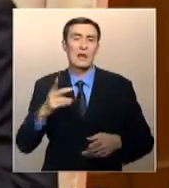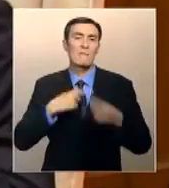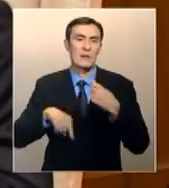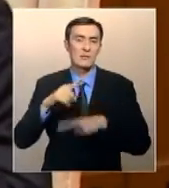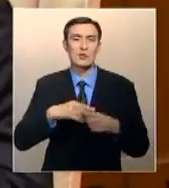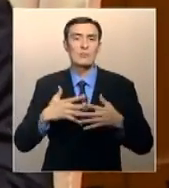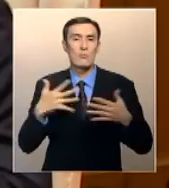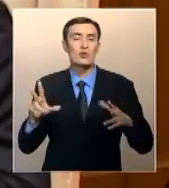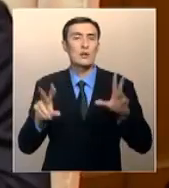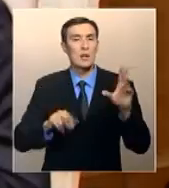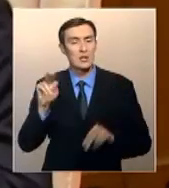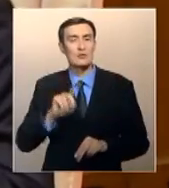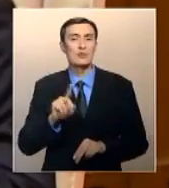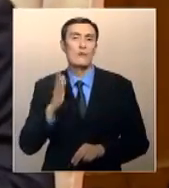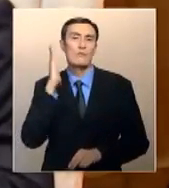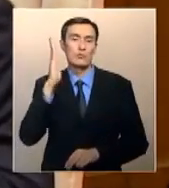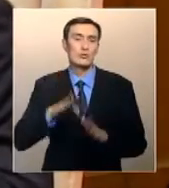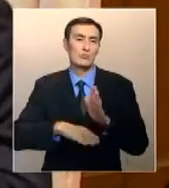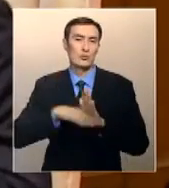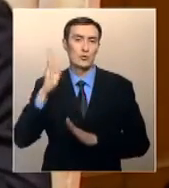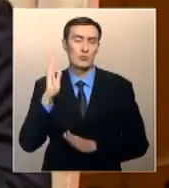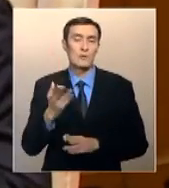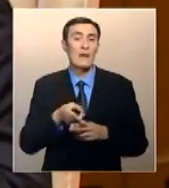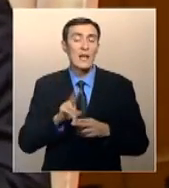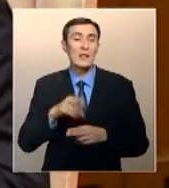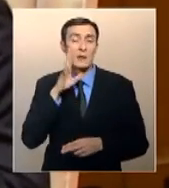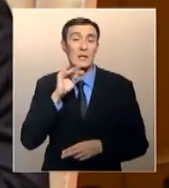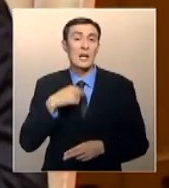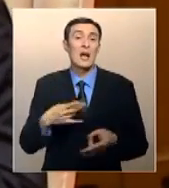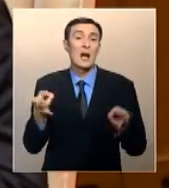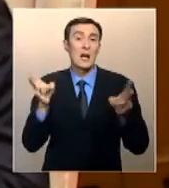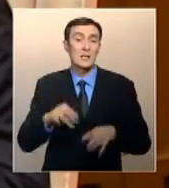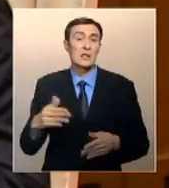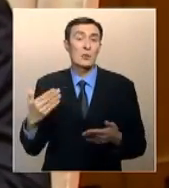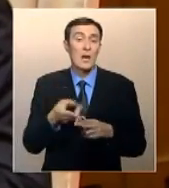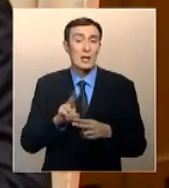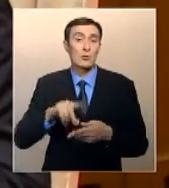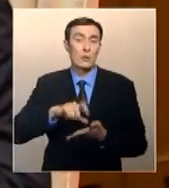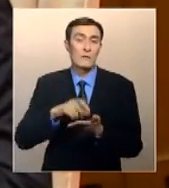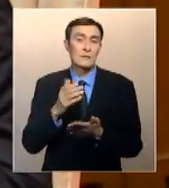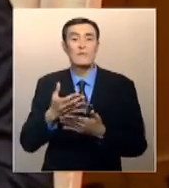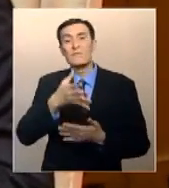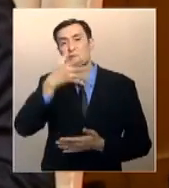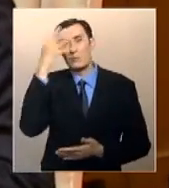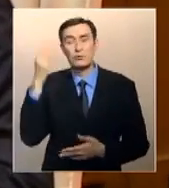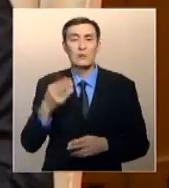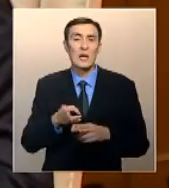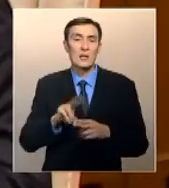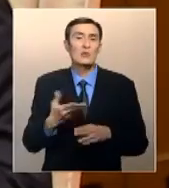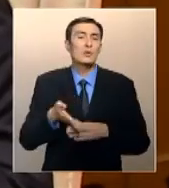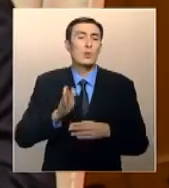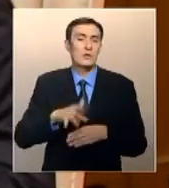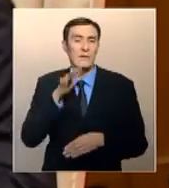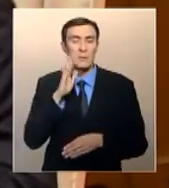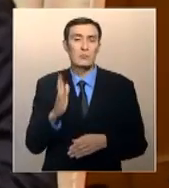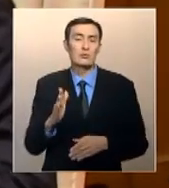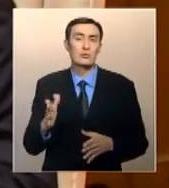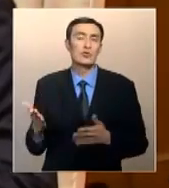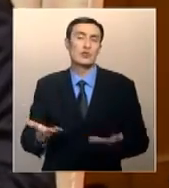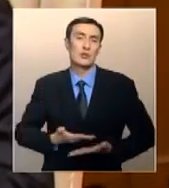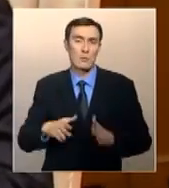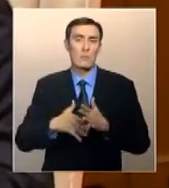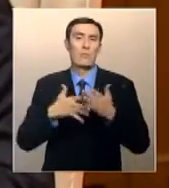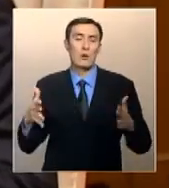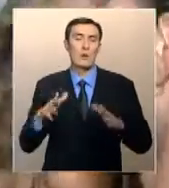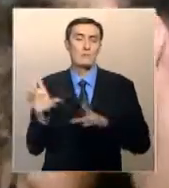с большим оптимизмом и верой в будущее. Надеюсь, к тому времени, когда я покину этот офис снова, все забудут про сложные времена и будут жить более